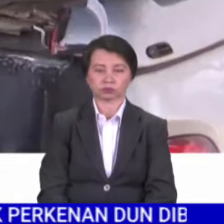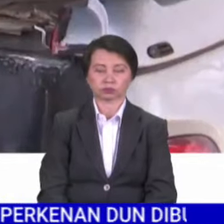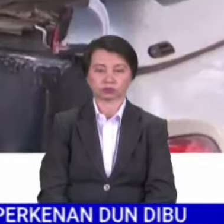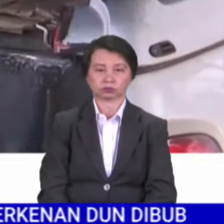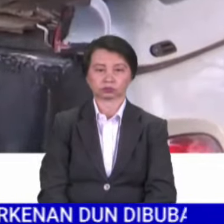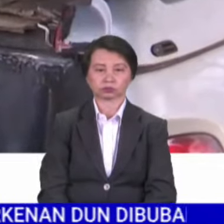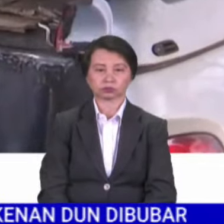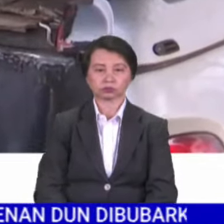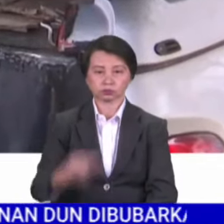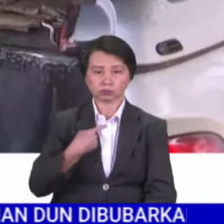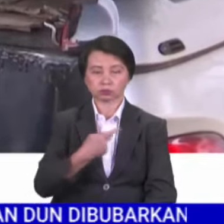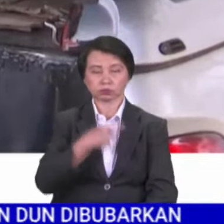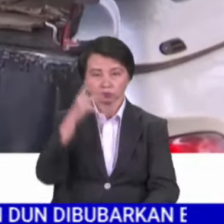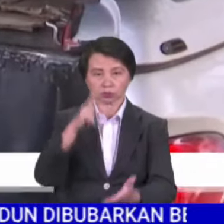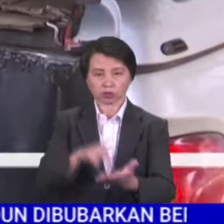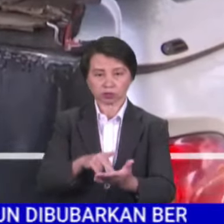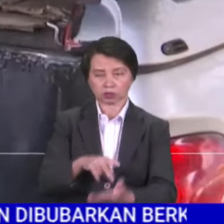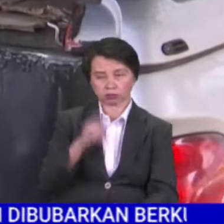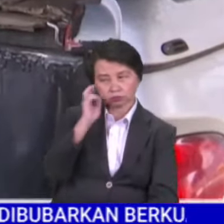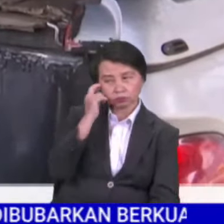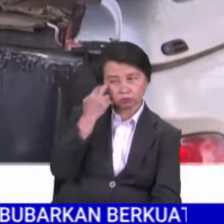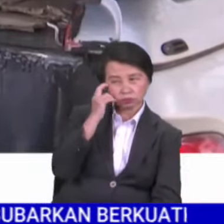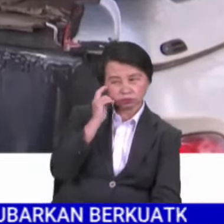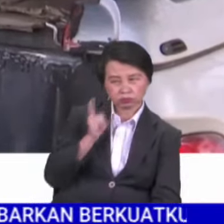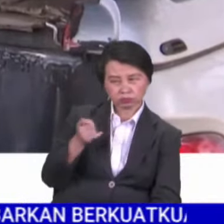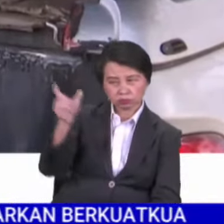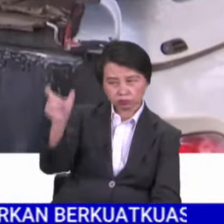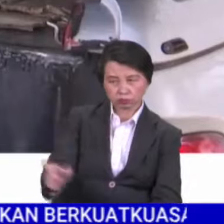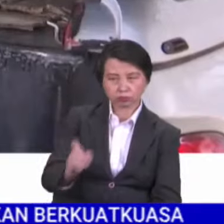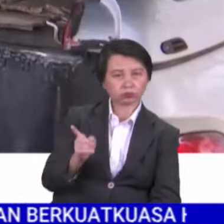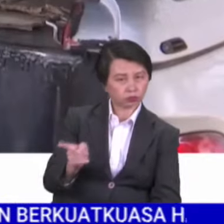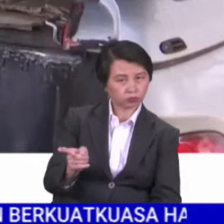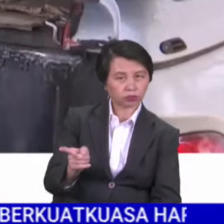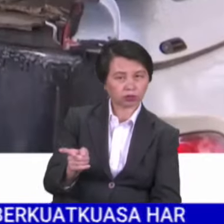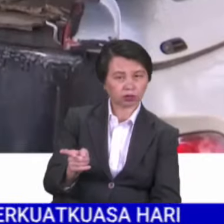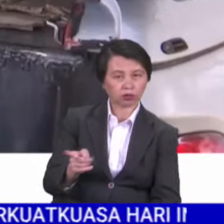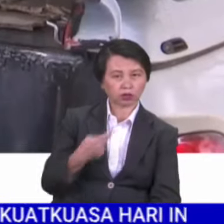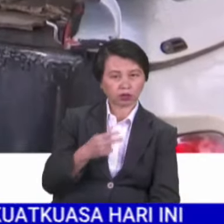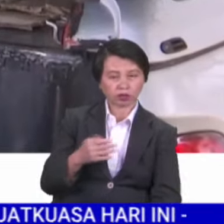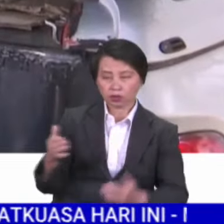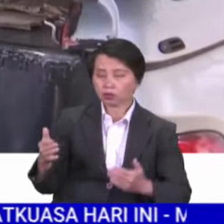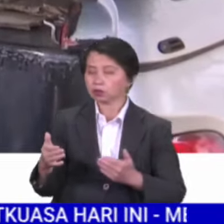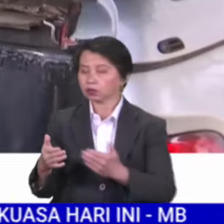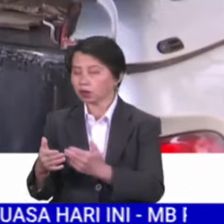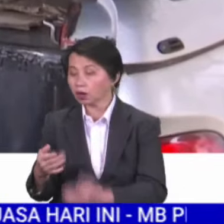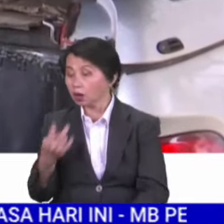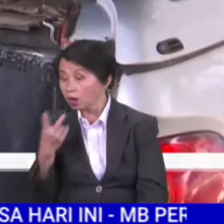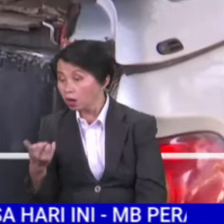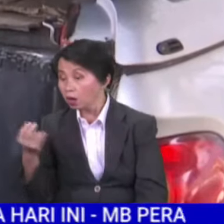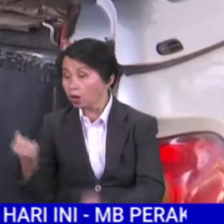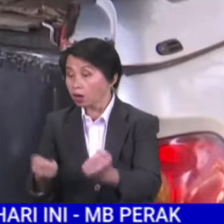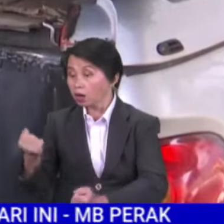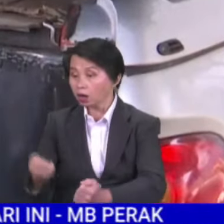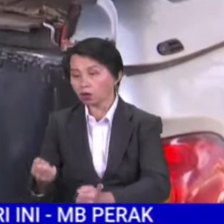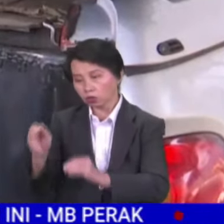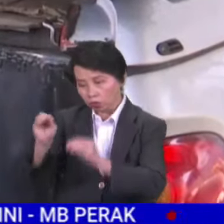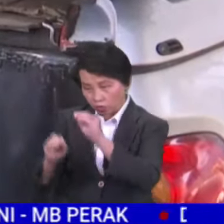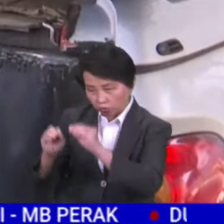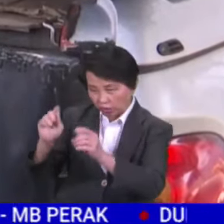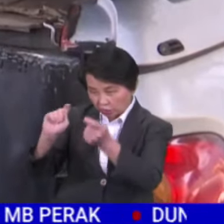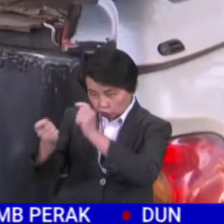Yang kita dah kenal pasti langkah mencurigakan suspek itu, kita menghampiri dan mendapati kenderaan ini memang telah diubah suai